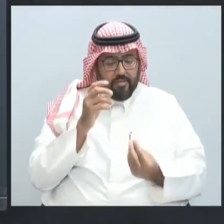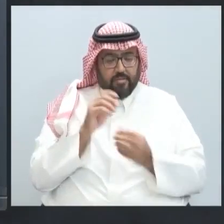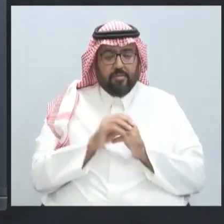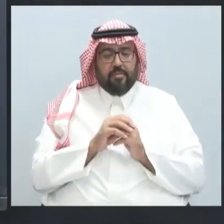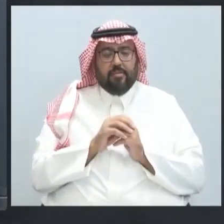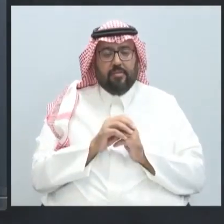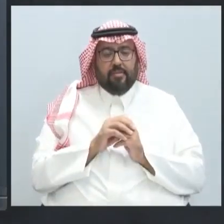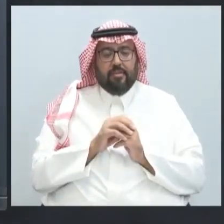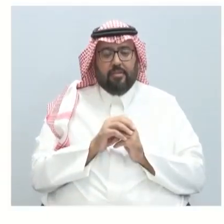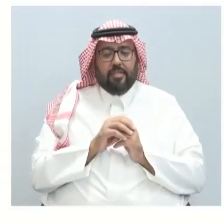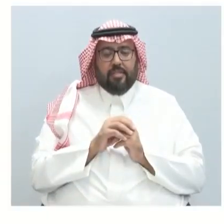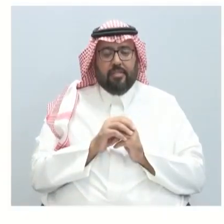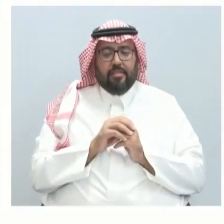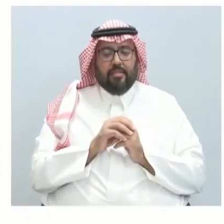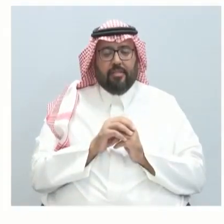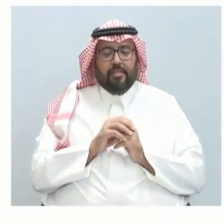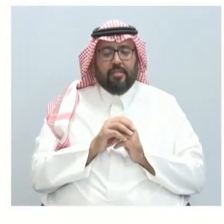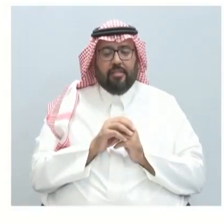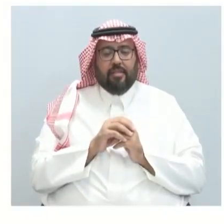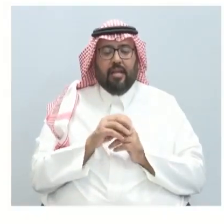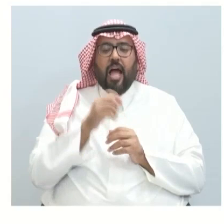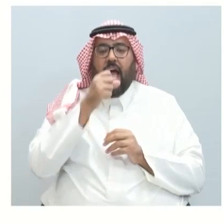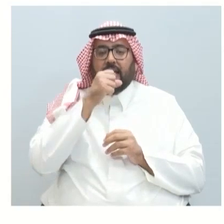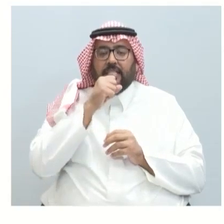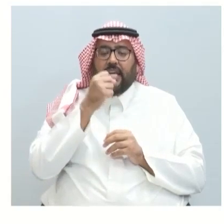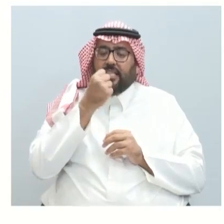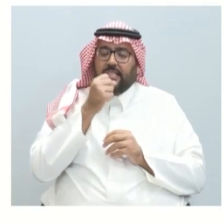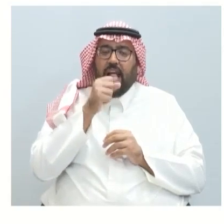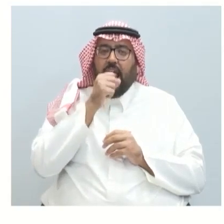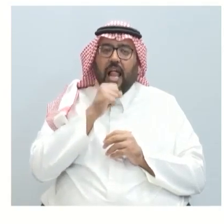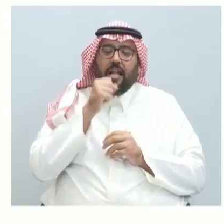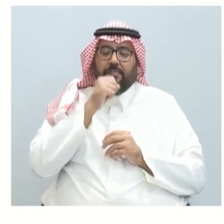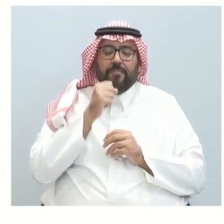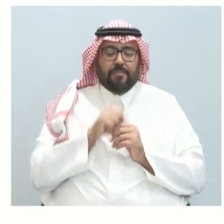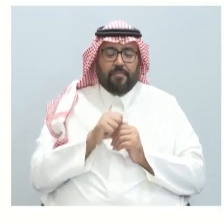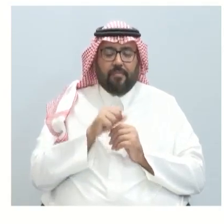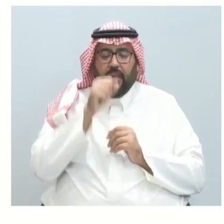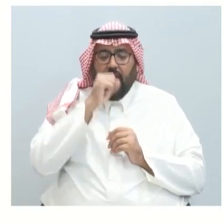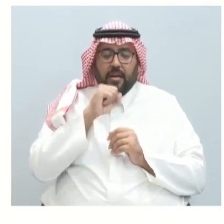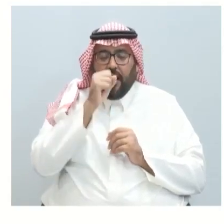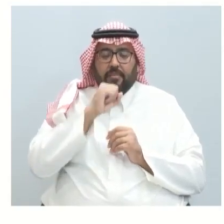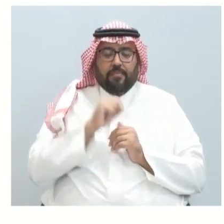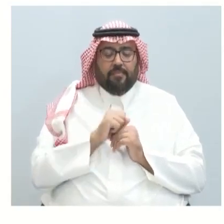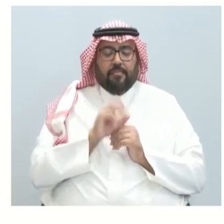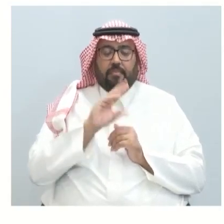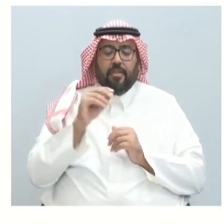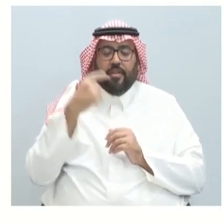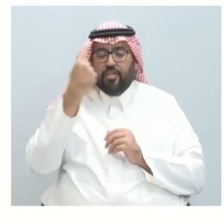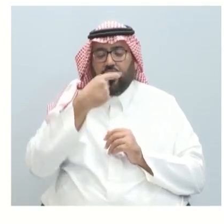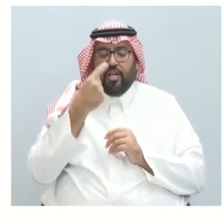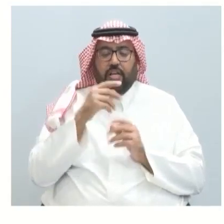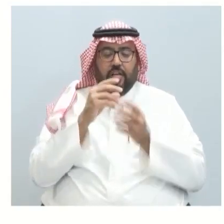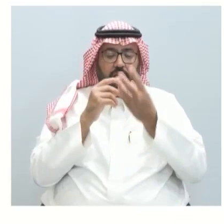هذه الاشياء ماذا ابنائي وبناتي البسكوت الخاص بالايس كريم صح ولا لا يا ابطال له شكل